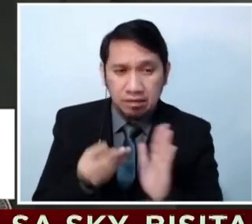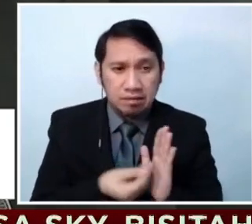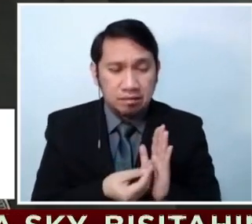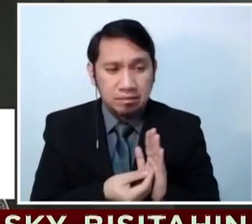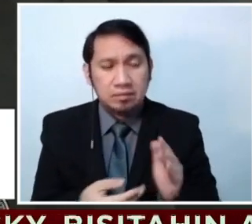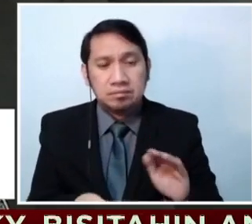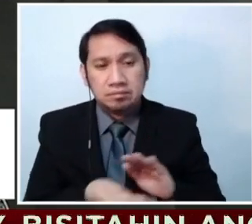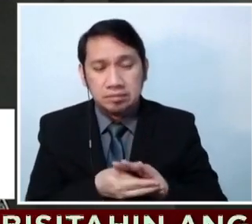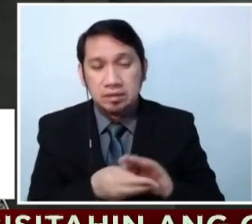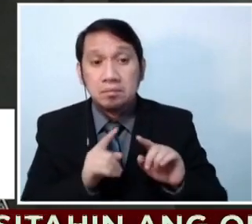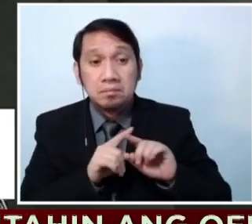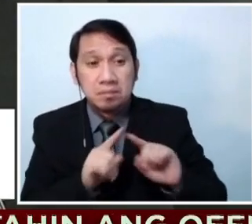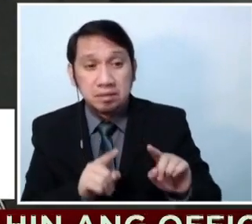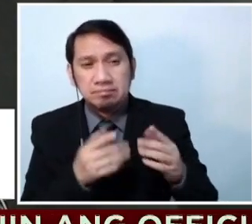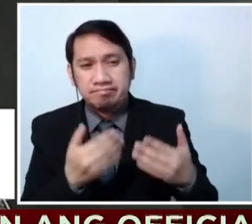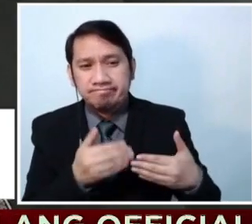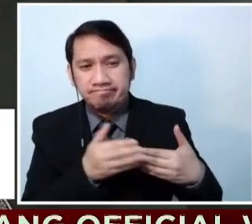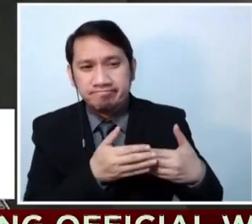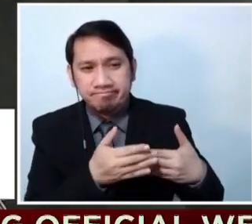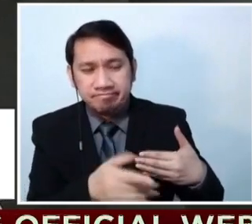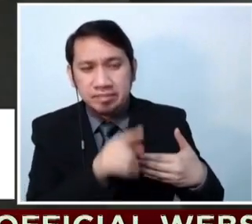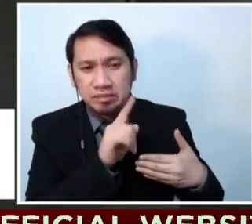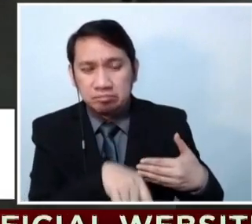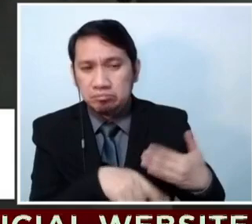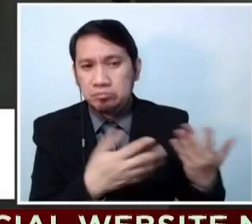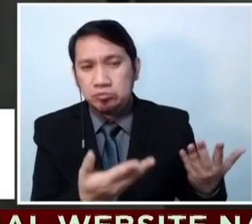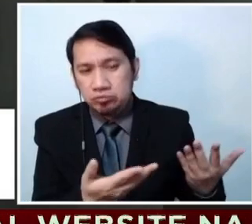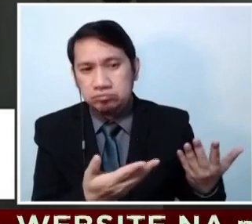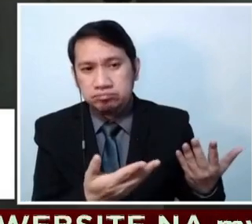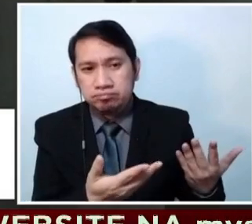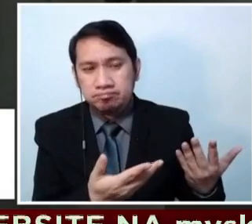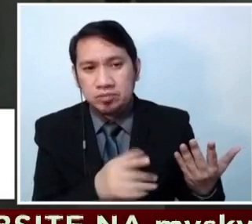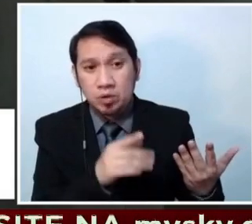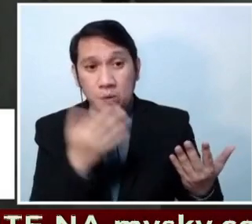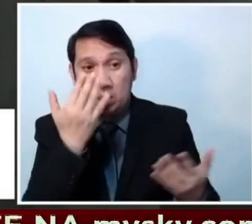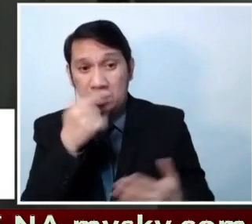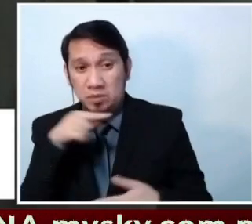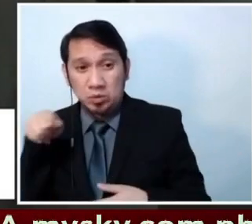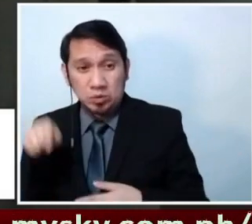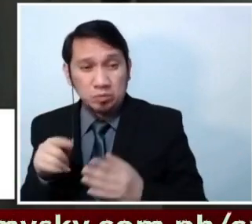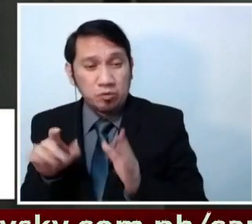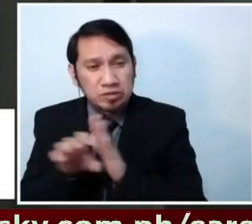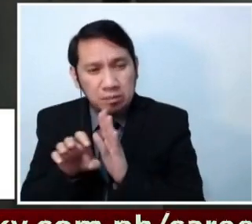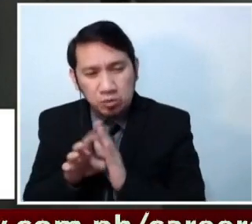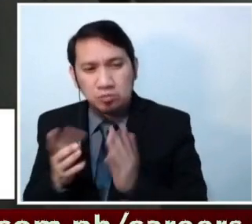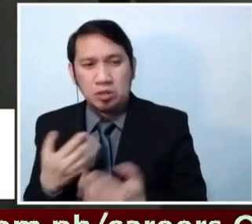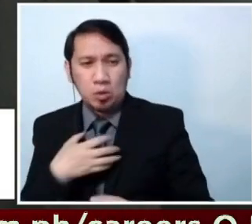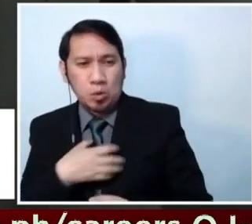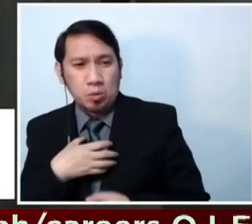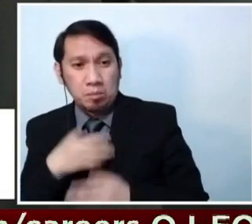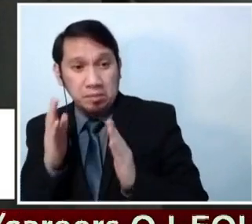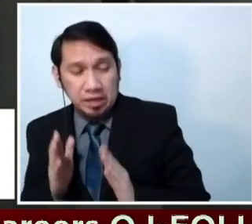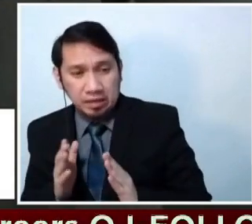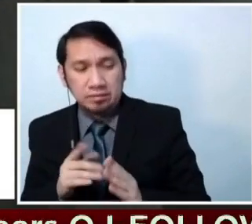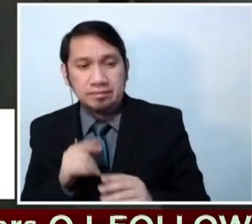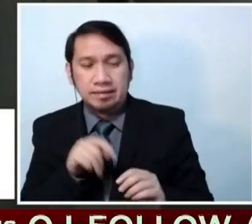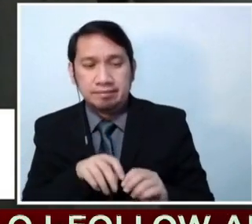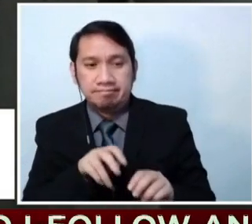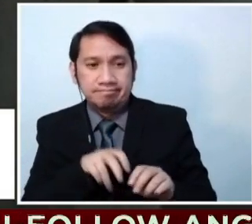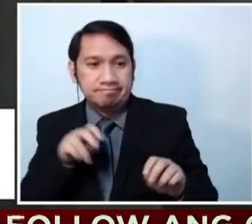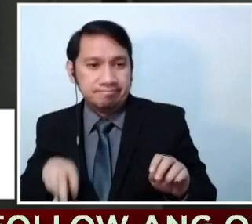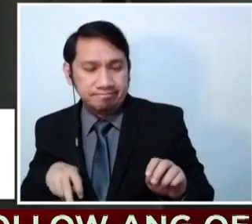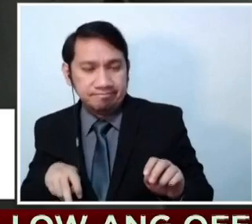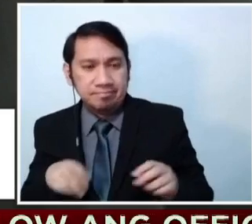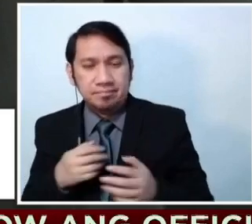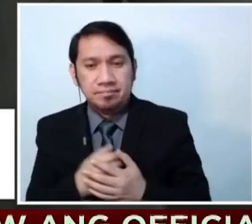unfortunately, after some time, nadi-dismiss din yung kaso kasi yung complainant, for some reason, nagba-back out or